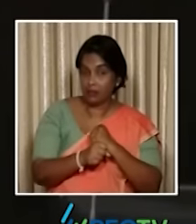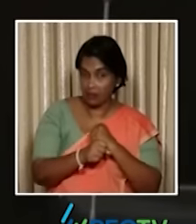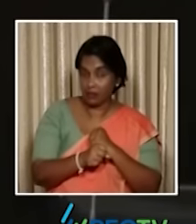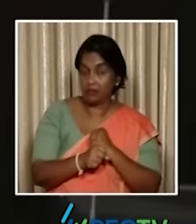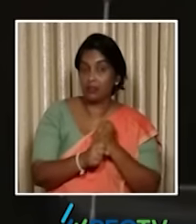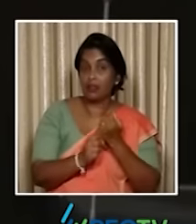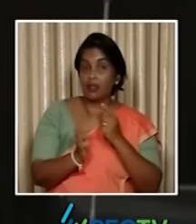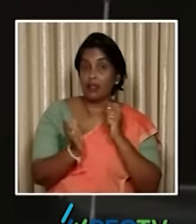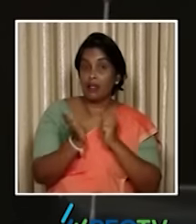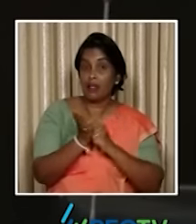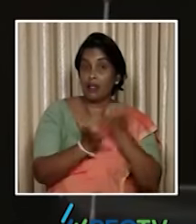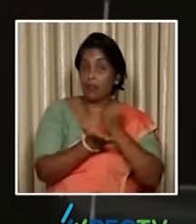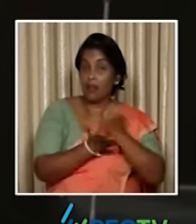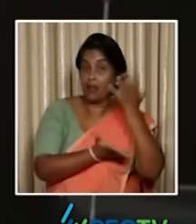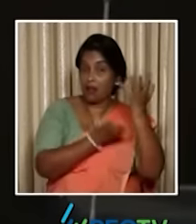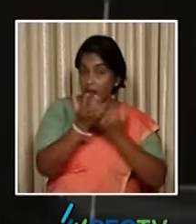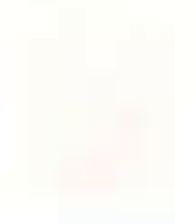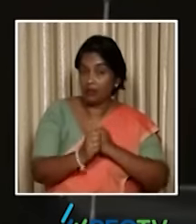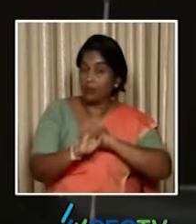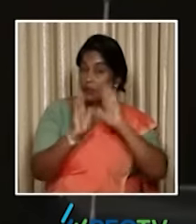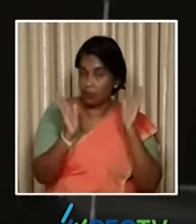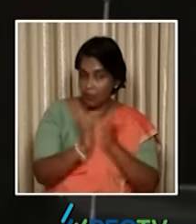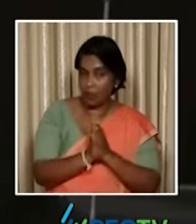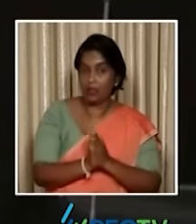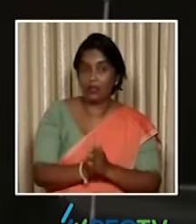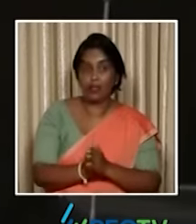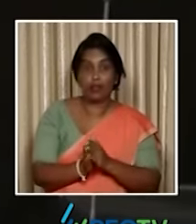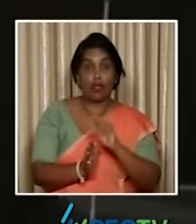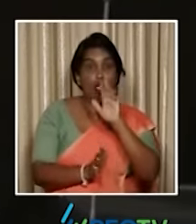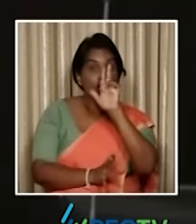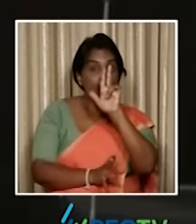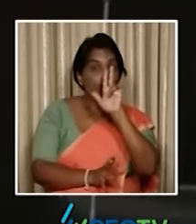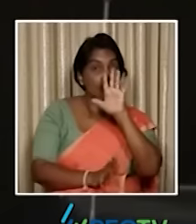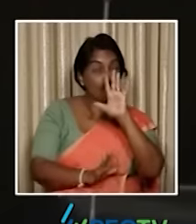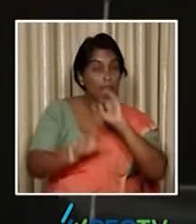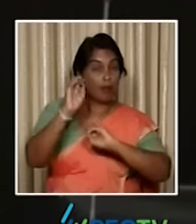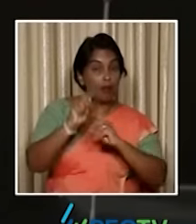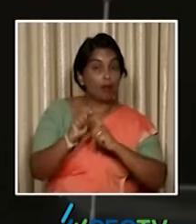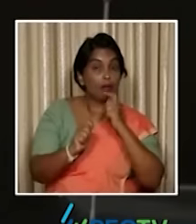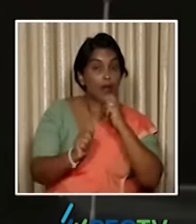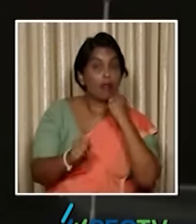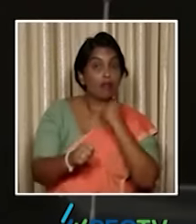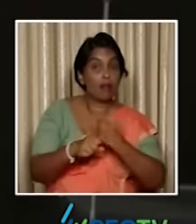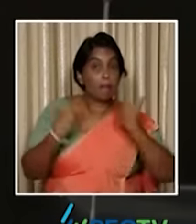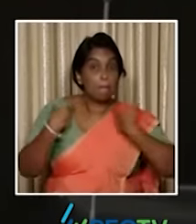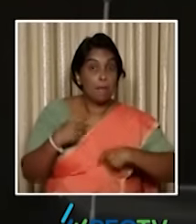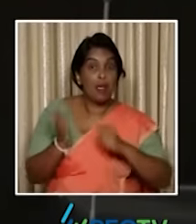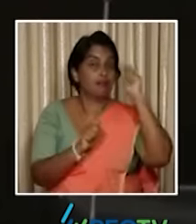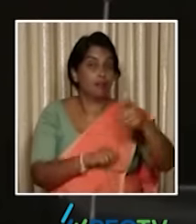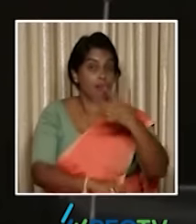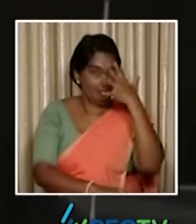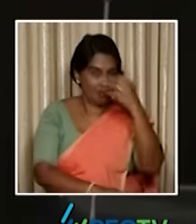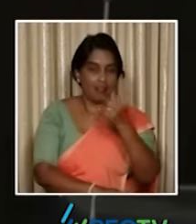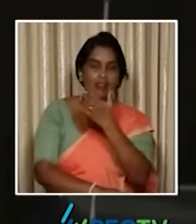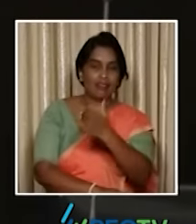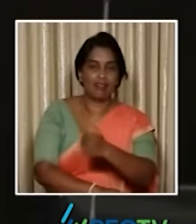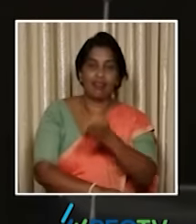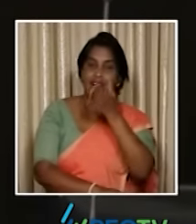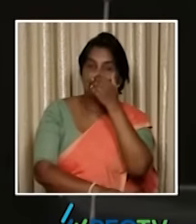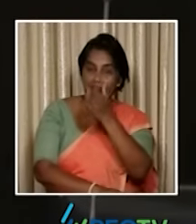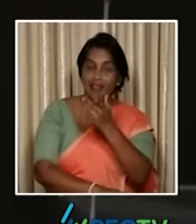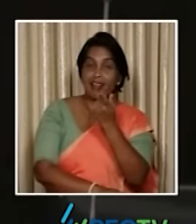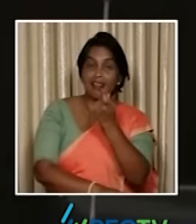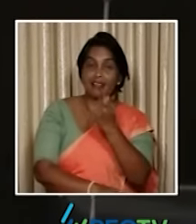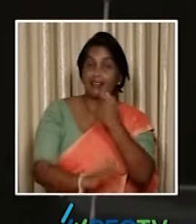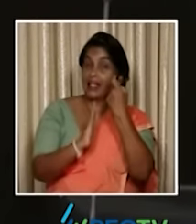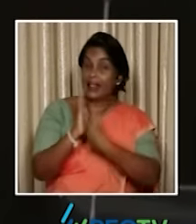ගත්ත ස්වෛරිය බැඳුම් කර වලින් 185ක්ම ගියේ රාජපක්ෂලගේ ණය ගෙවන්න. තමුන්නාන්සේගේ ආර්ථික